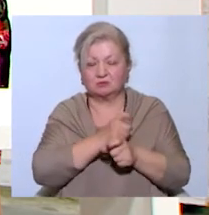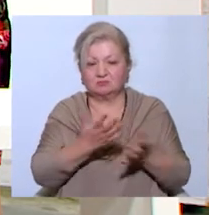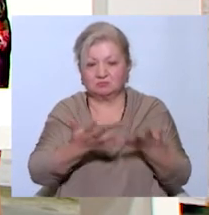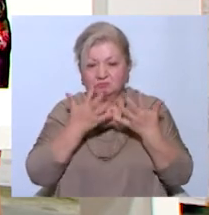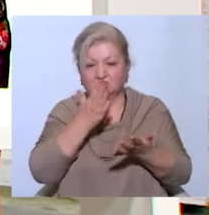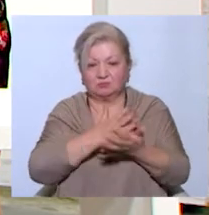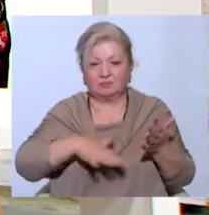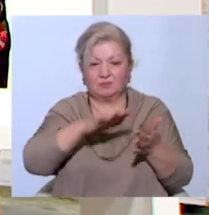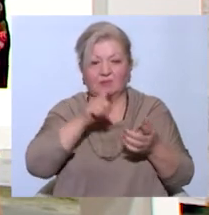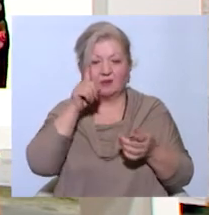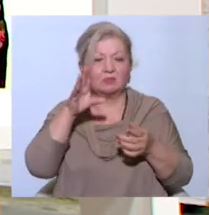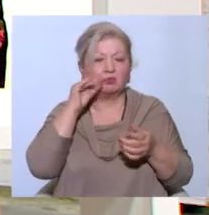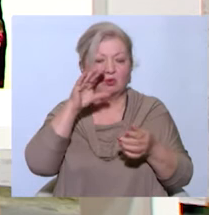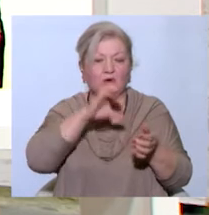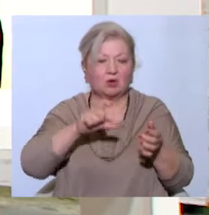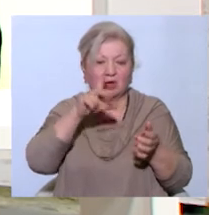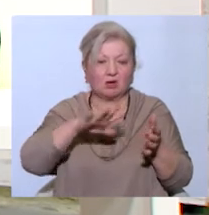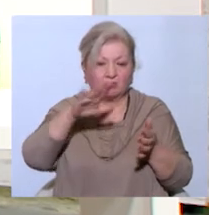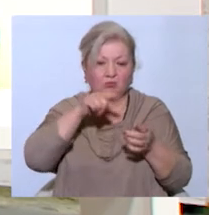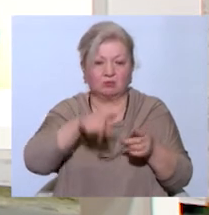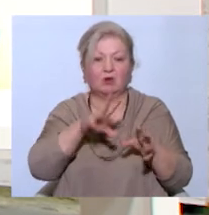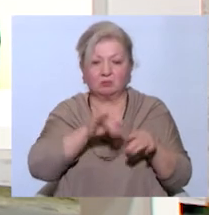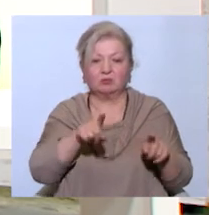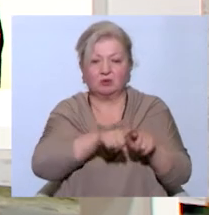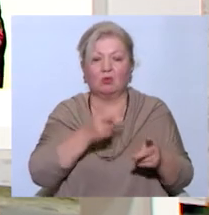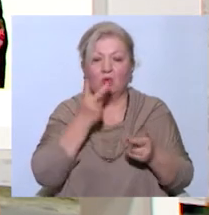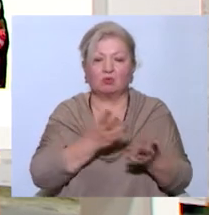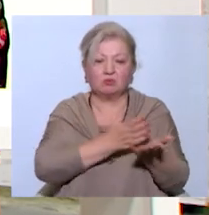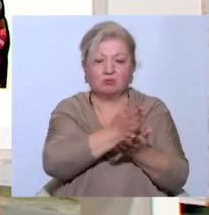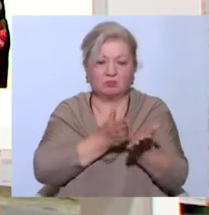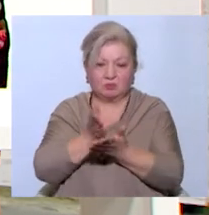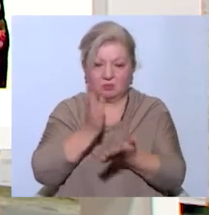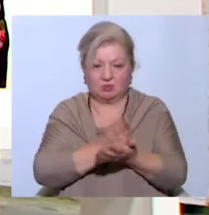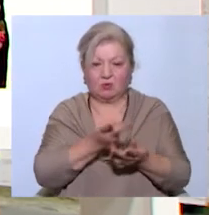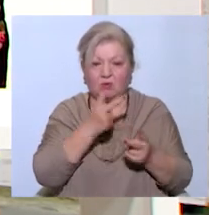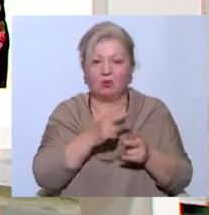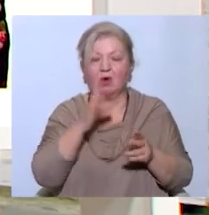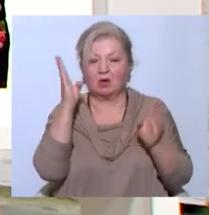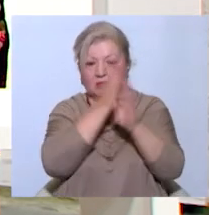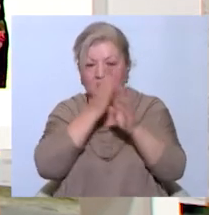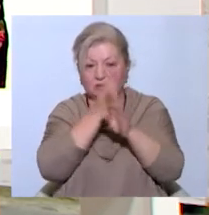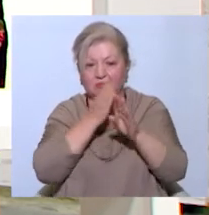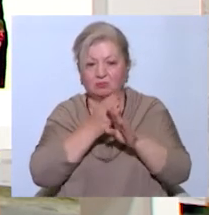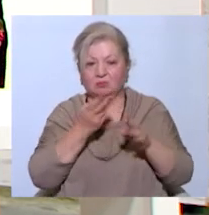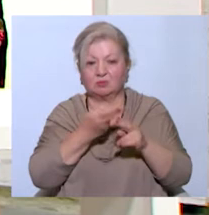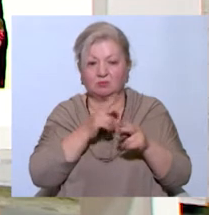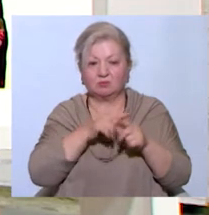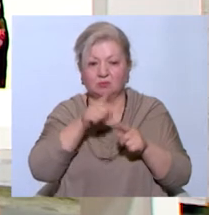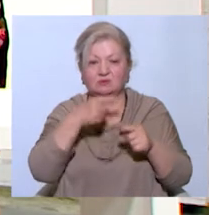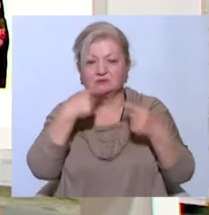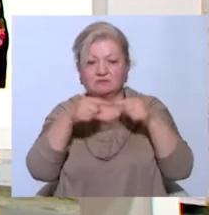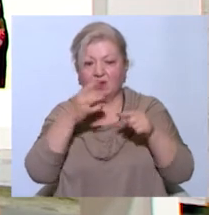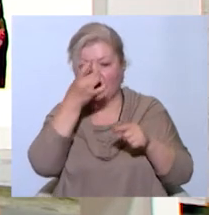პერიოდის ევროპელებისთვის და საკმაოდ მომხიბვლელი ახლაც ორი მიმართულებით: კლიმატი, რადგან სხვა აფრიკული ქვეყნების